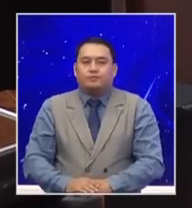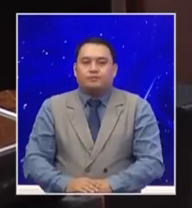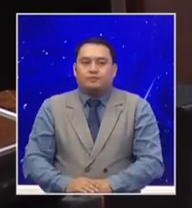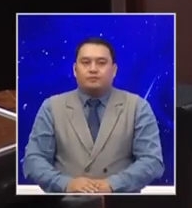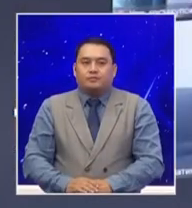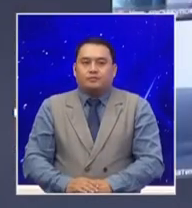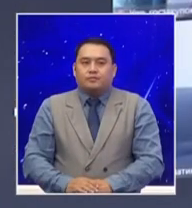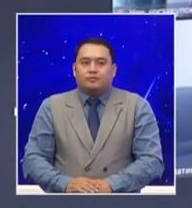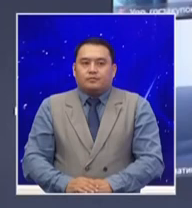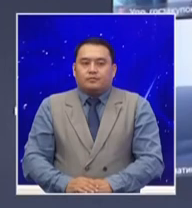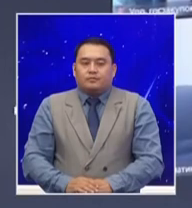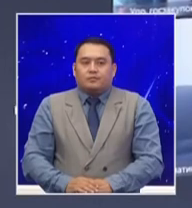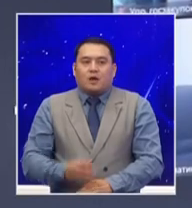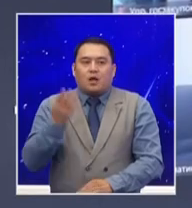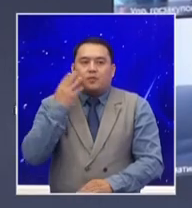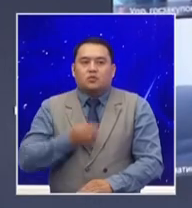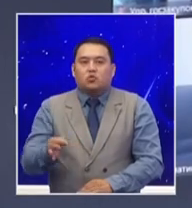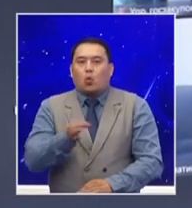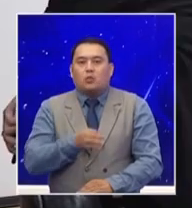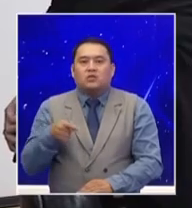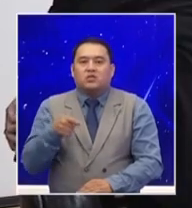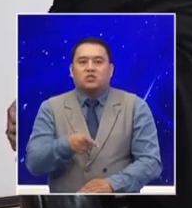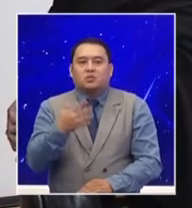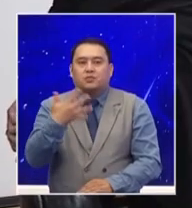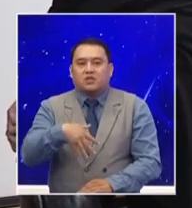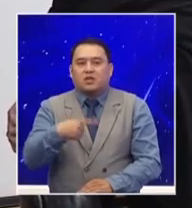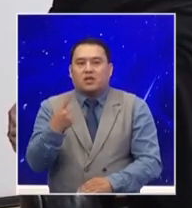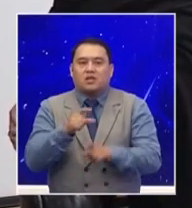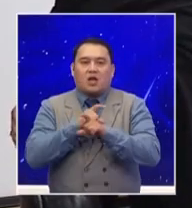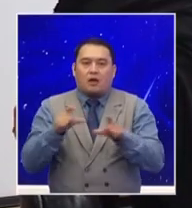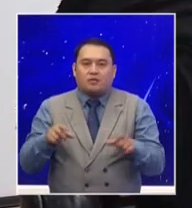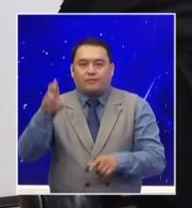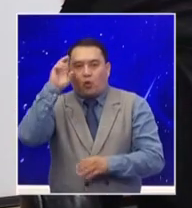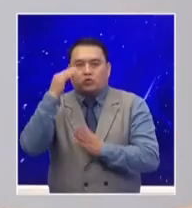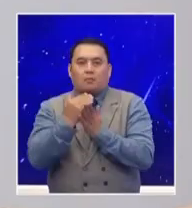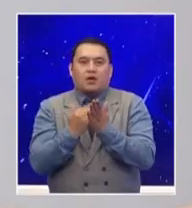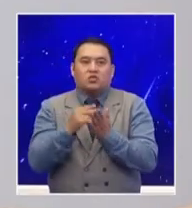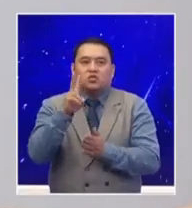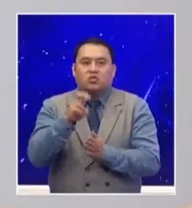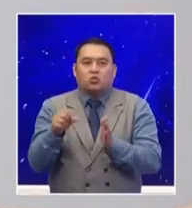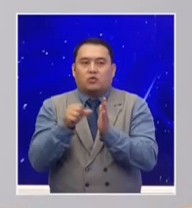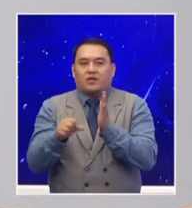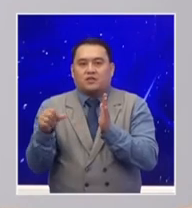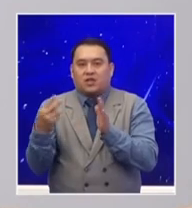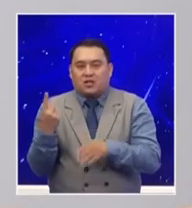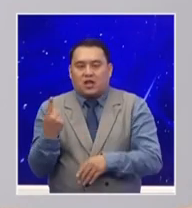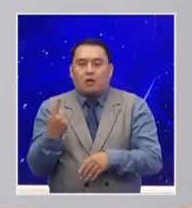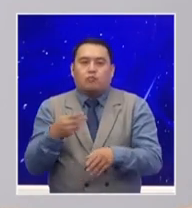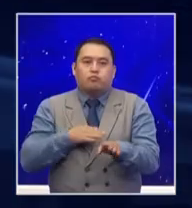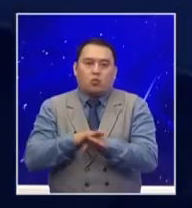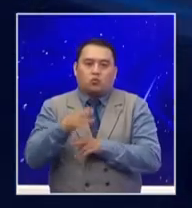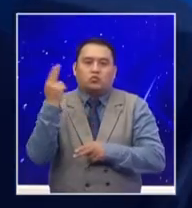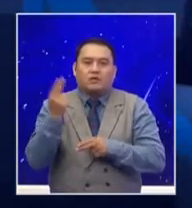ответственность отдельно. Таким образом, в Алматинской области 1051 объект вошел в госпрограмму, 621 из них полностью